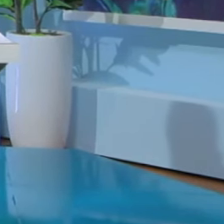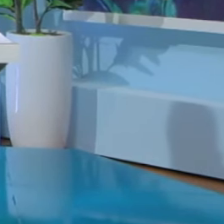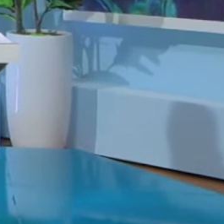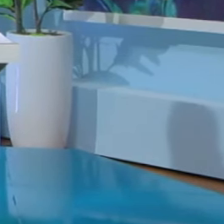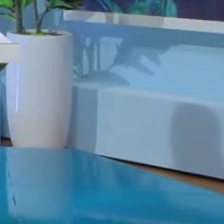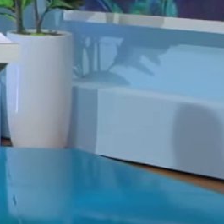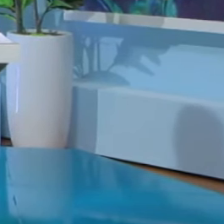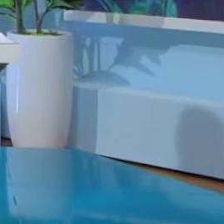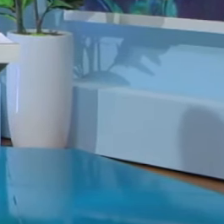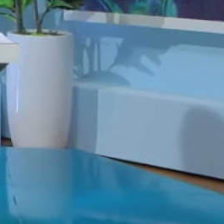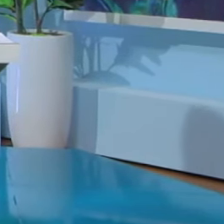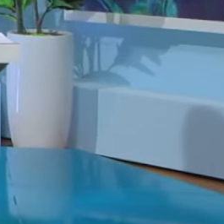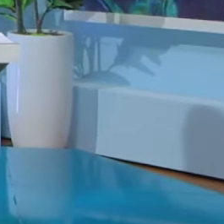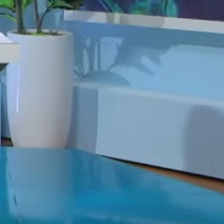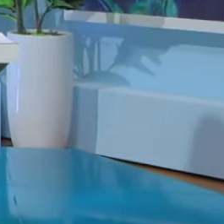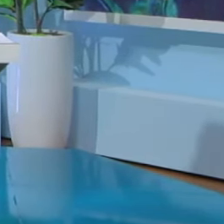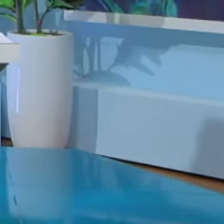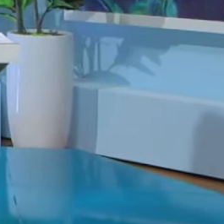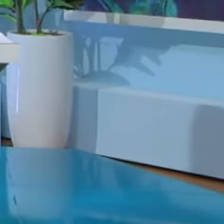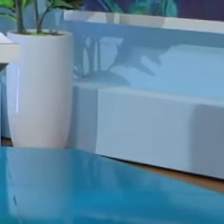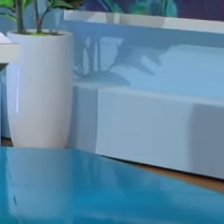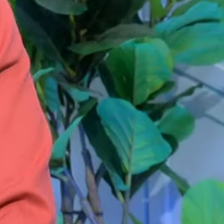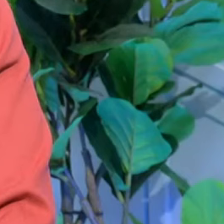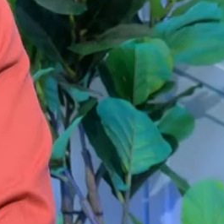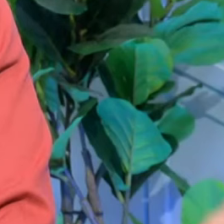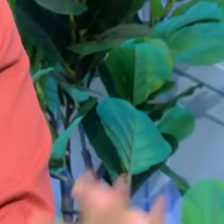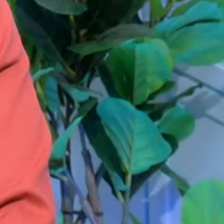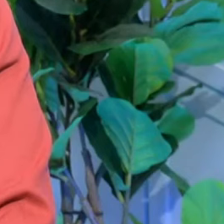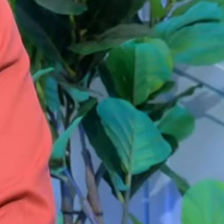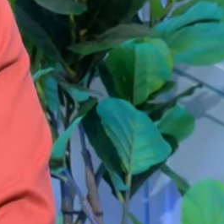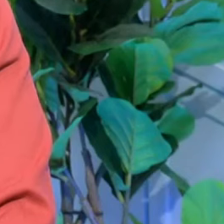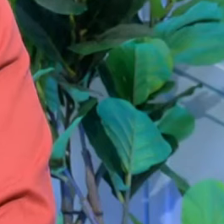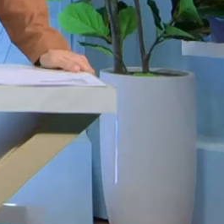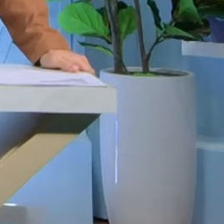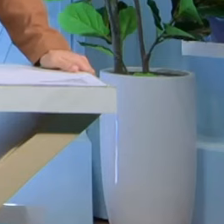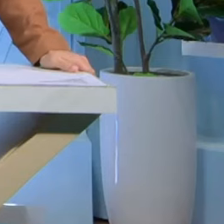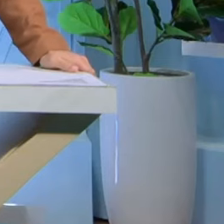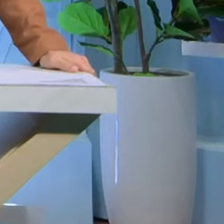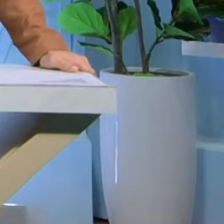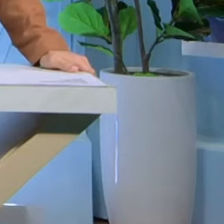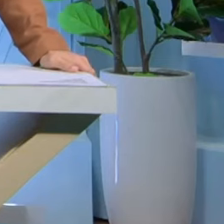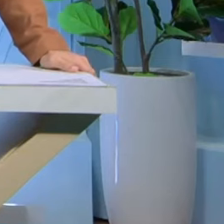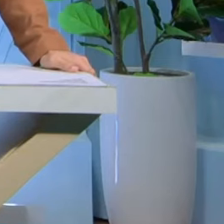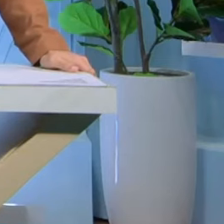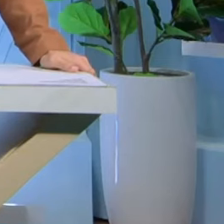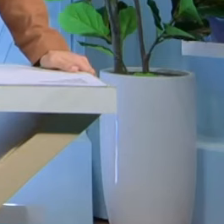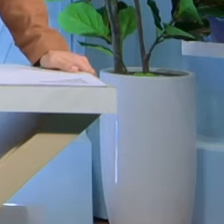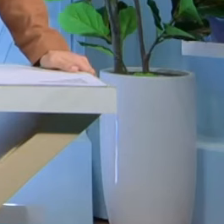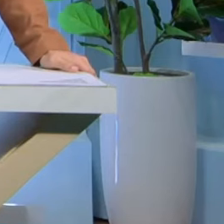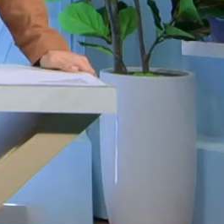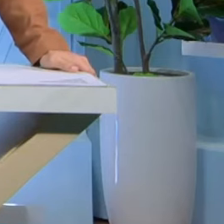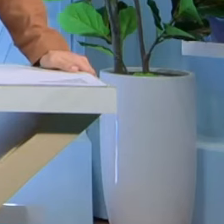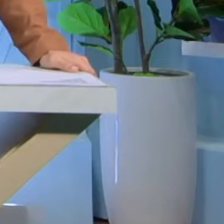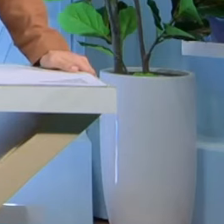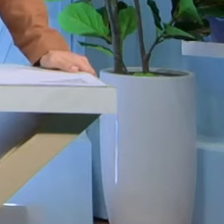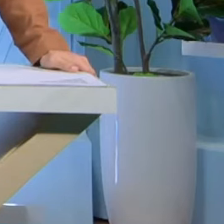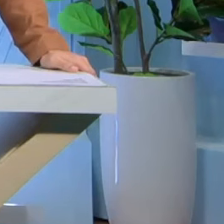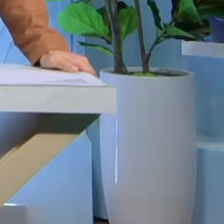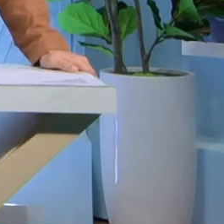khabar? Waalaikumsalam warahmatullahi wabarakatuh. Sihat saya, Alhamdulillah. Ustaz, boleh tak ceritakan sikit tentang pengalaman Ustaz dalam arena